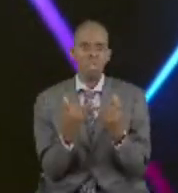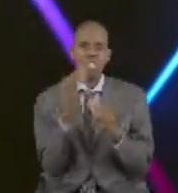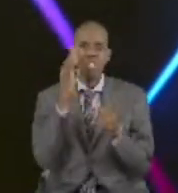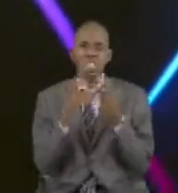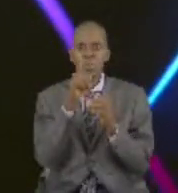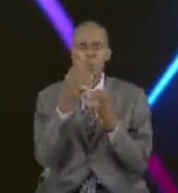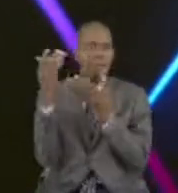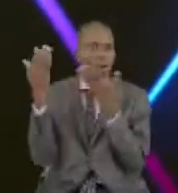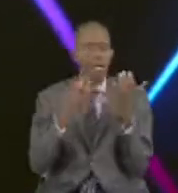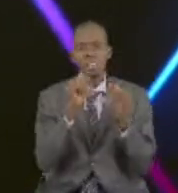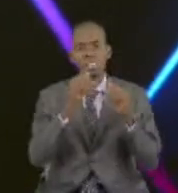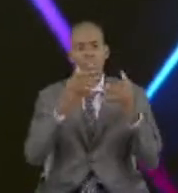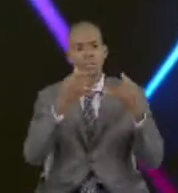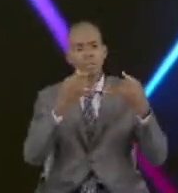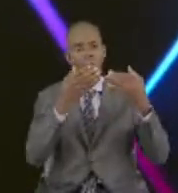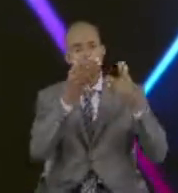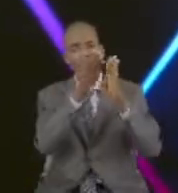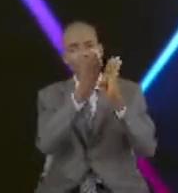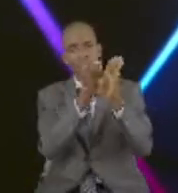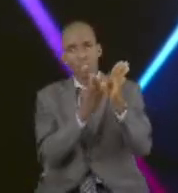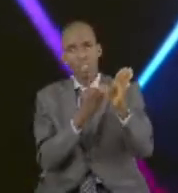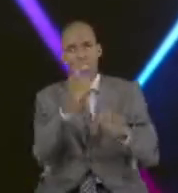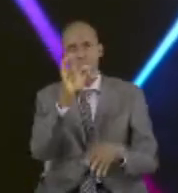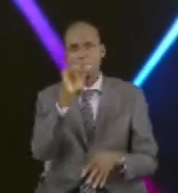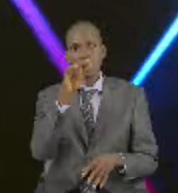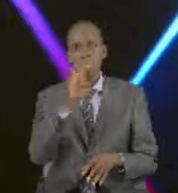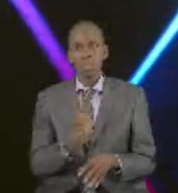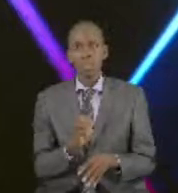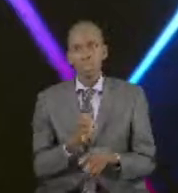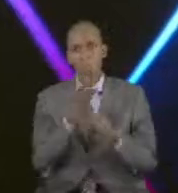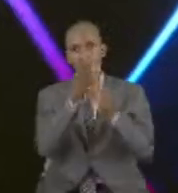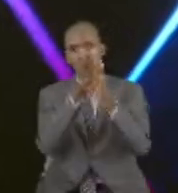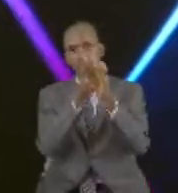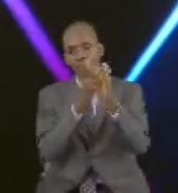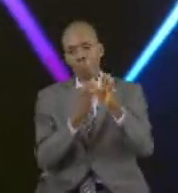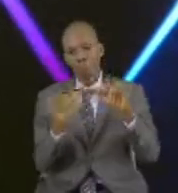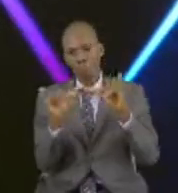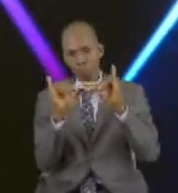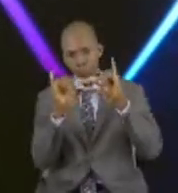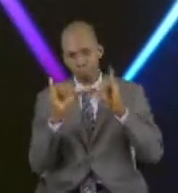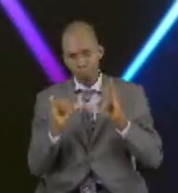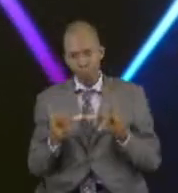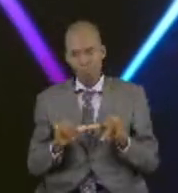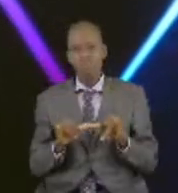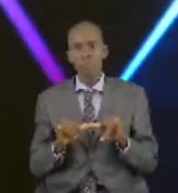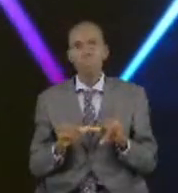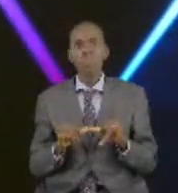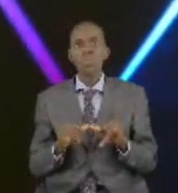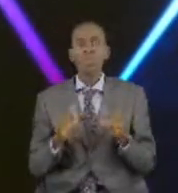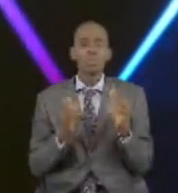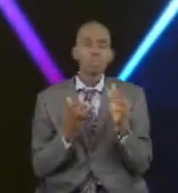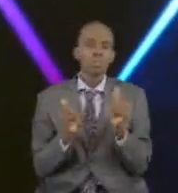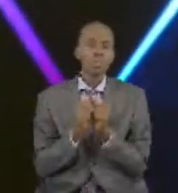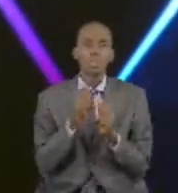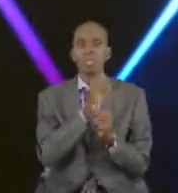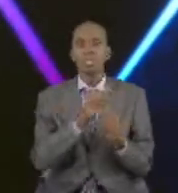vous tracez une ligne et que vous mesurez cette ligne, que cette ligne soit droite ou oblique, alors par